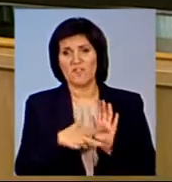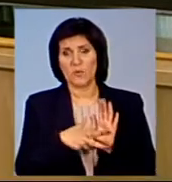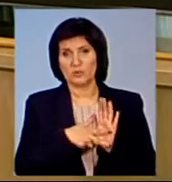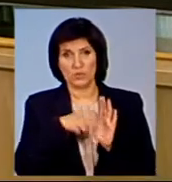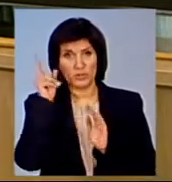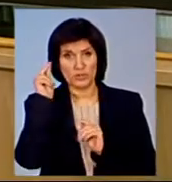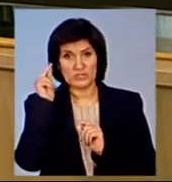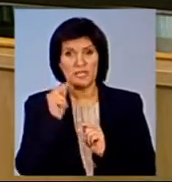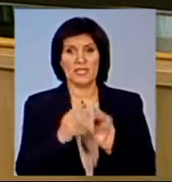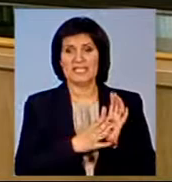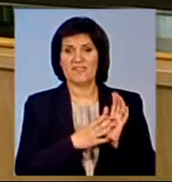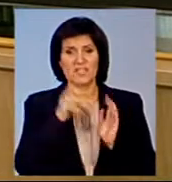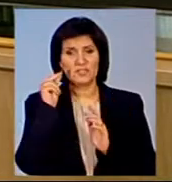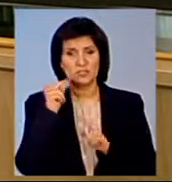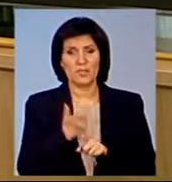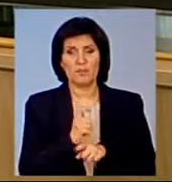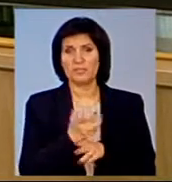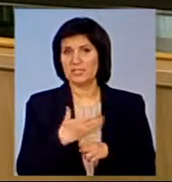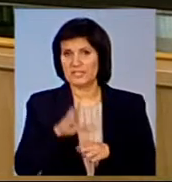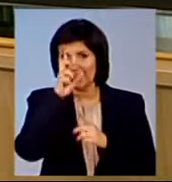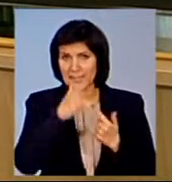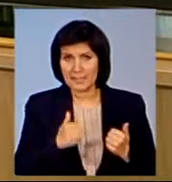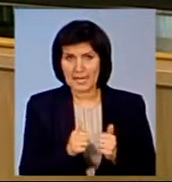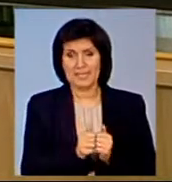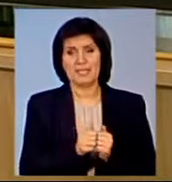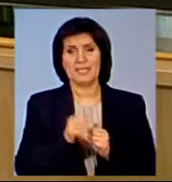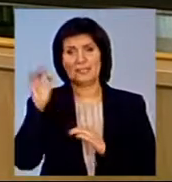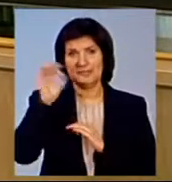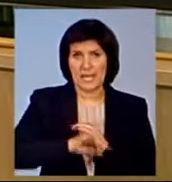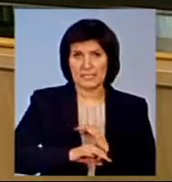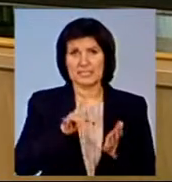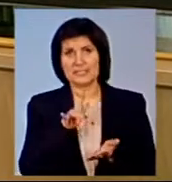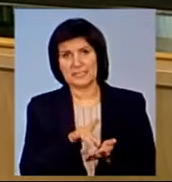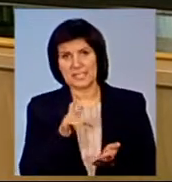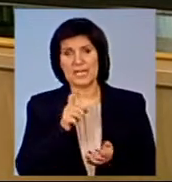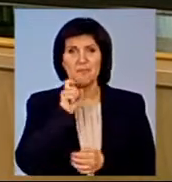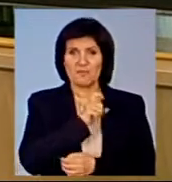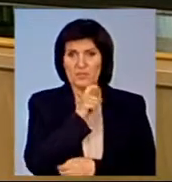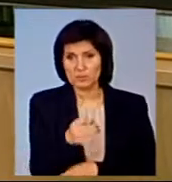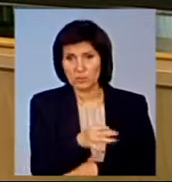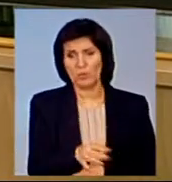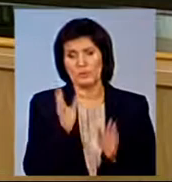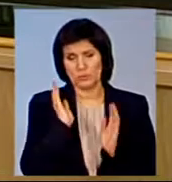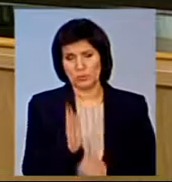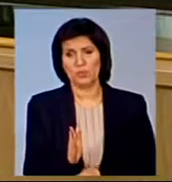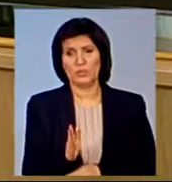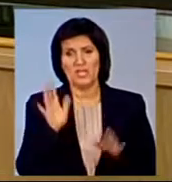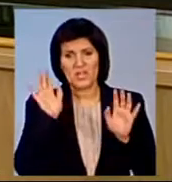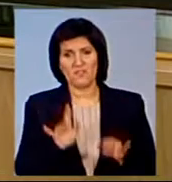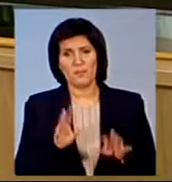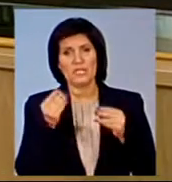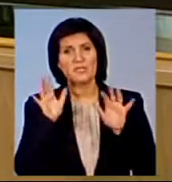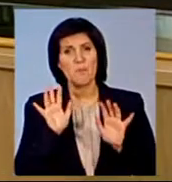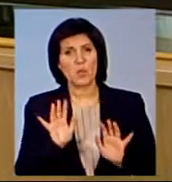8 числа, 9 числа на більшій частині країни, тобто і західній, і центральній, і північній області буде